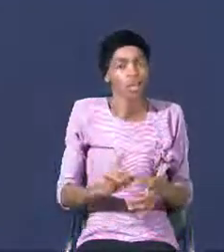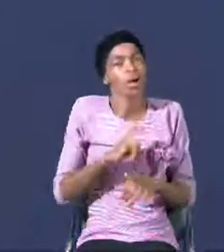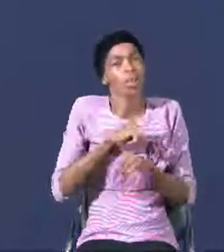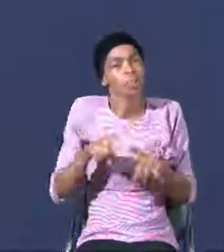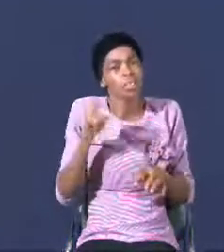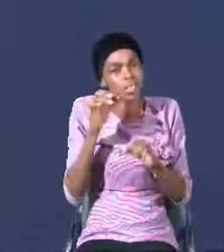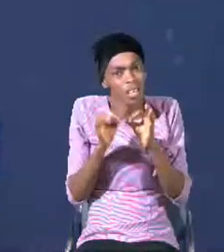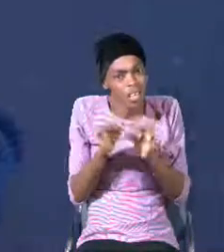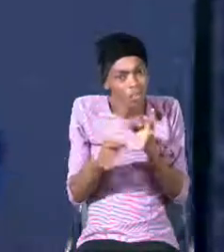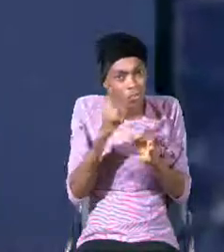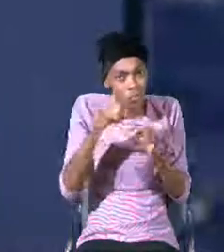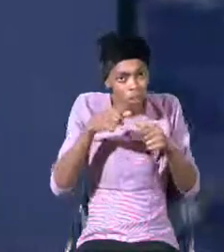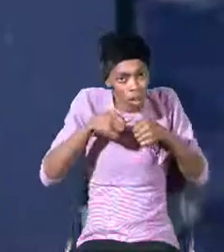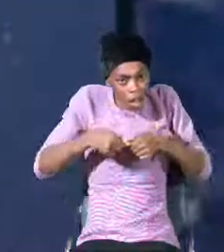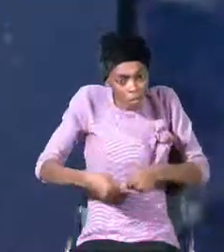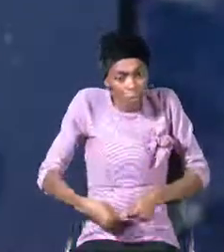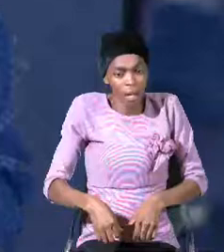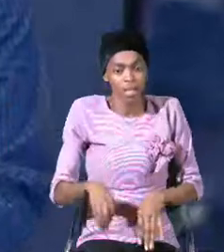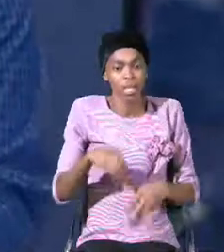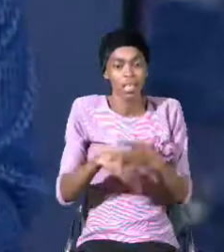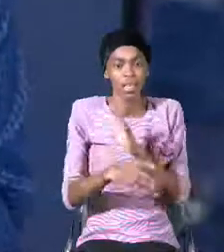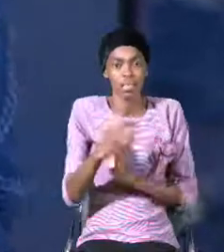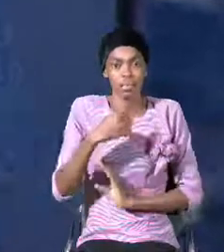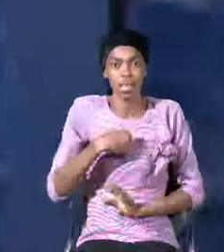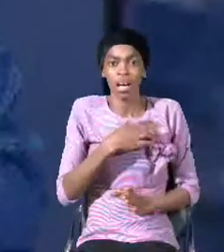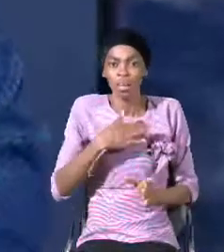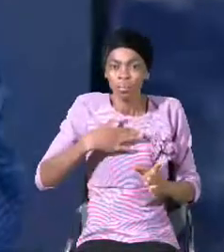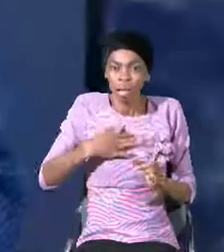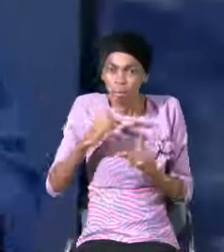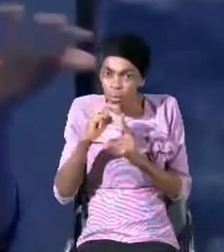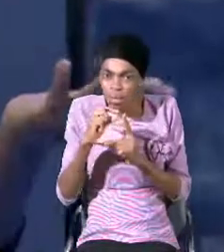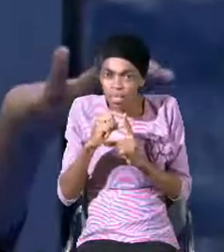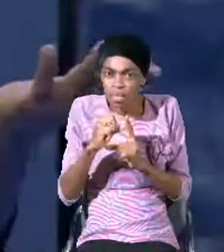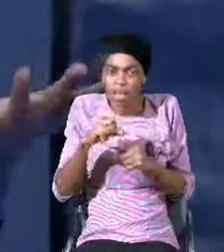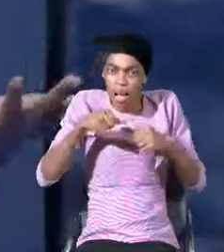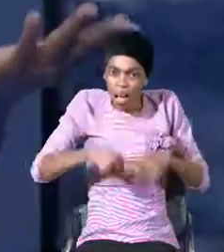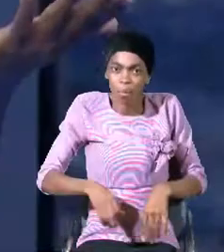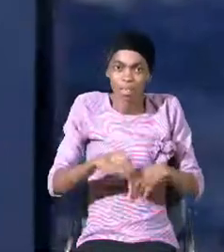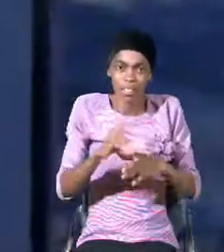moi, si vous demeurez en moi, et que mes paroles demeurent en vous,